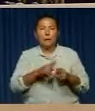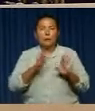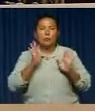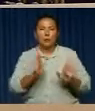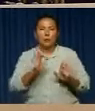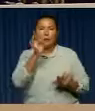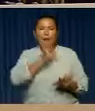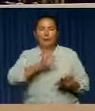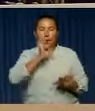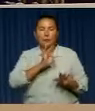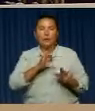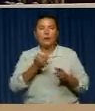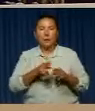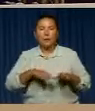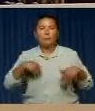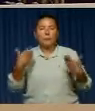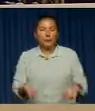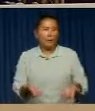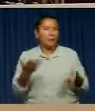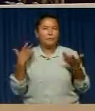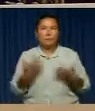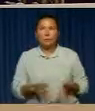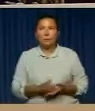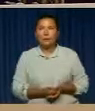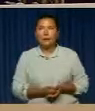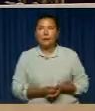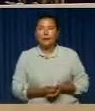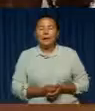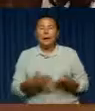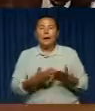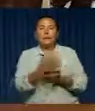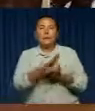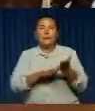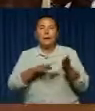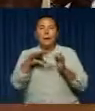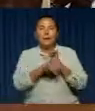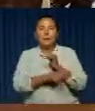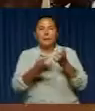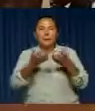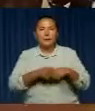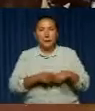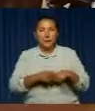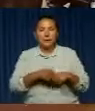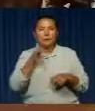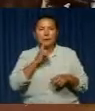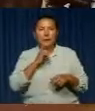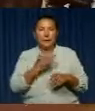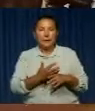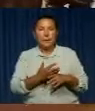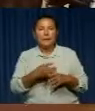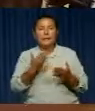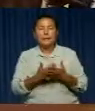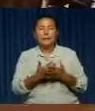қана дәрігердің ұсынысымен. Түсінікті. Енді хабарымыздың аяқталуына да санаулы уақыттар қалды.